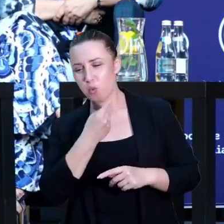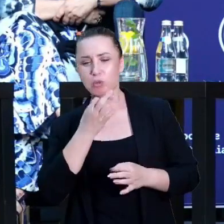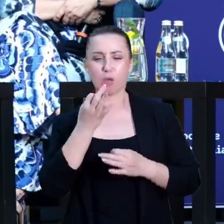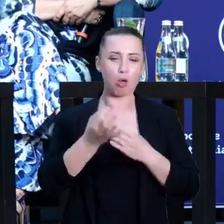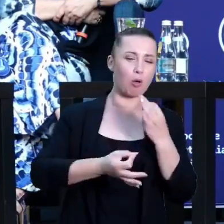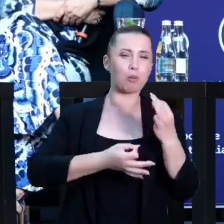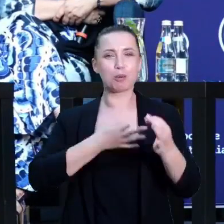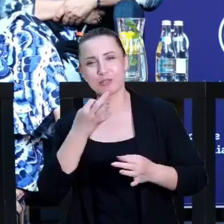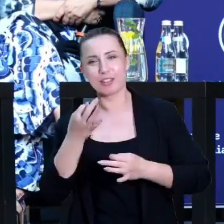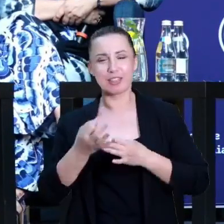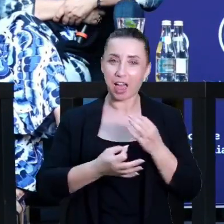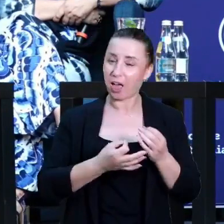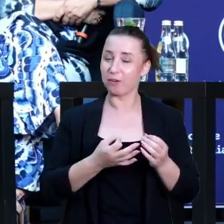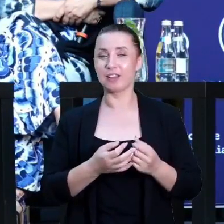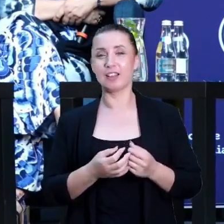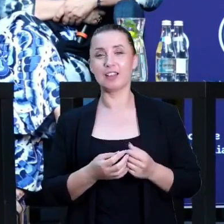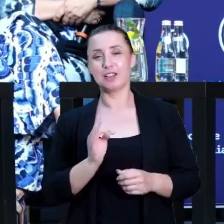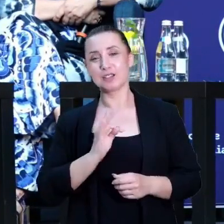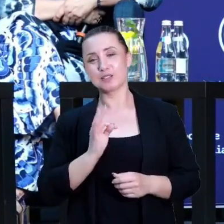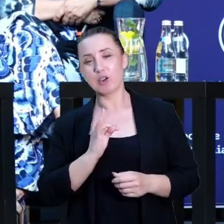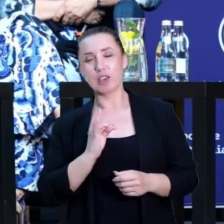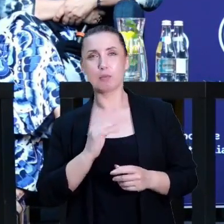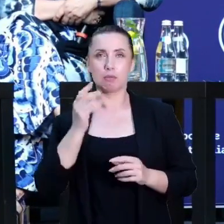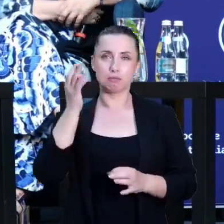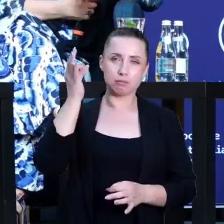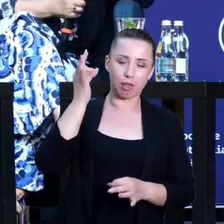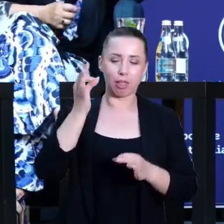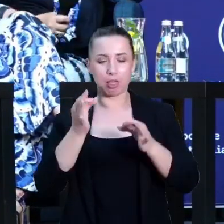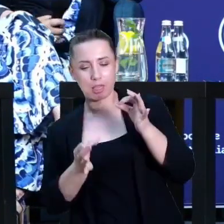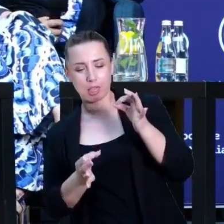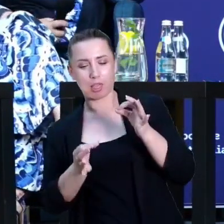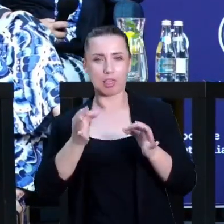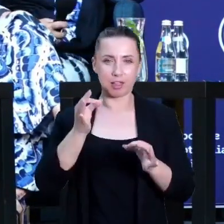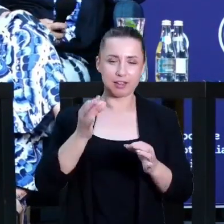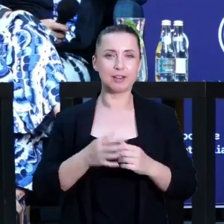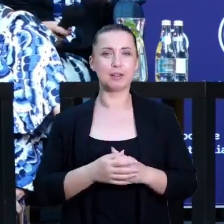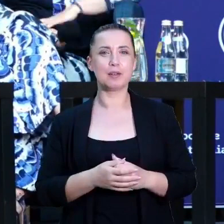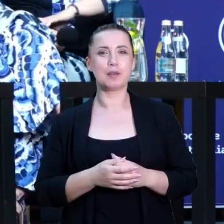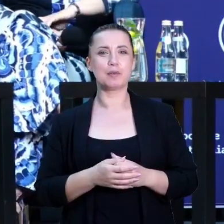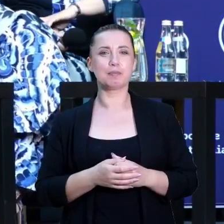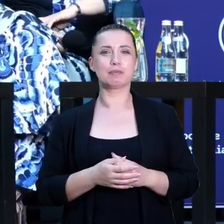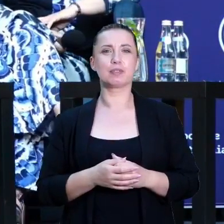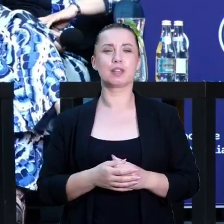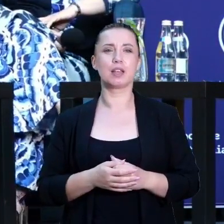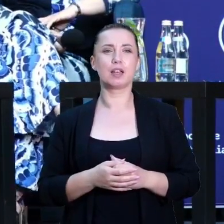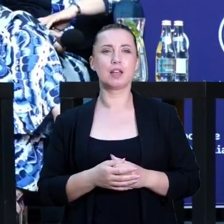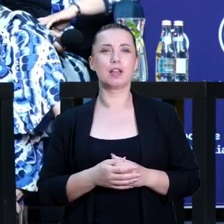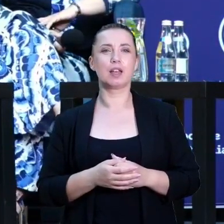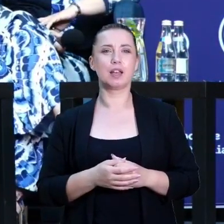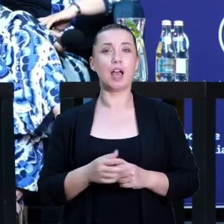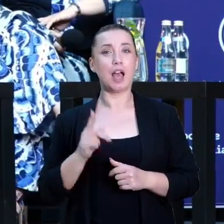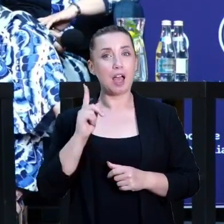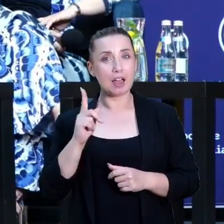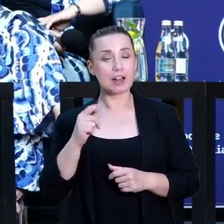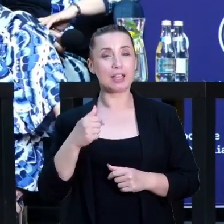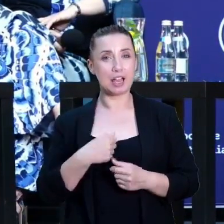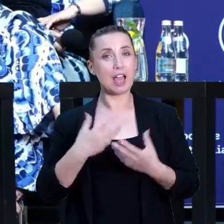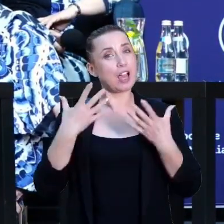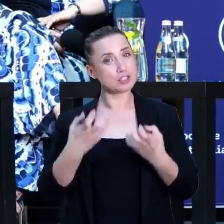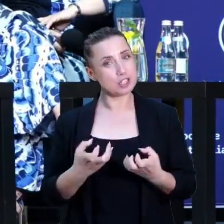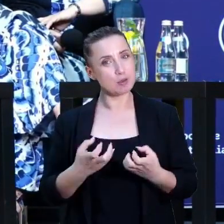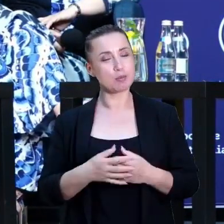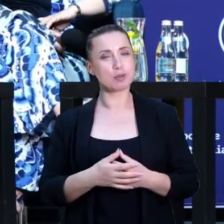tutaj panie swoimi rozważaniami na temat naszej kondycji, ale